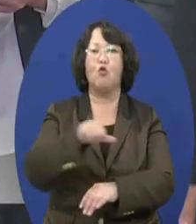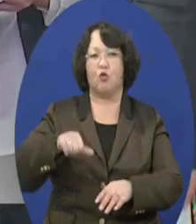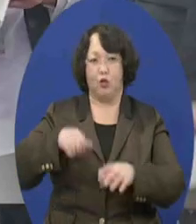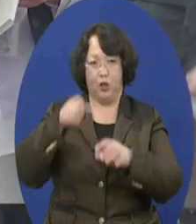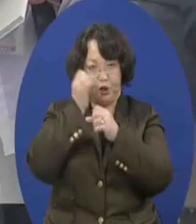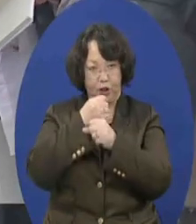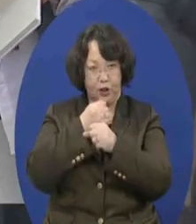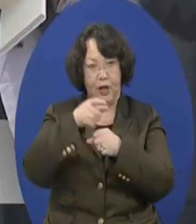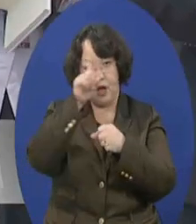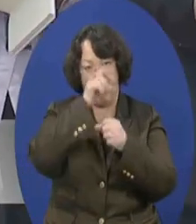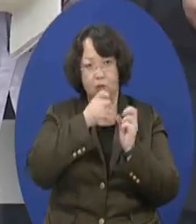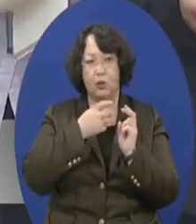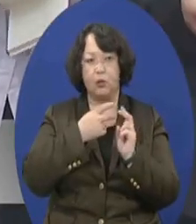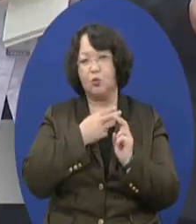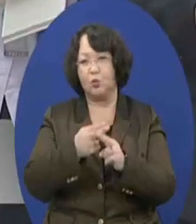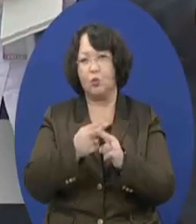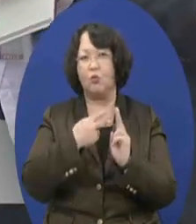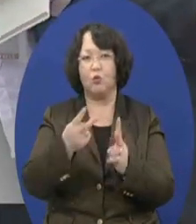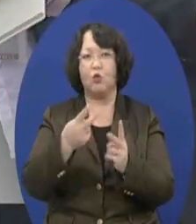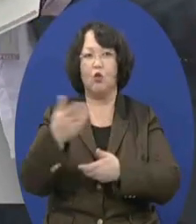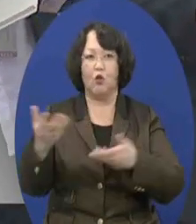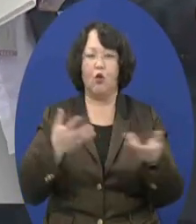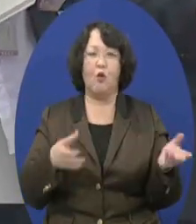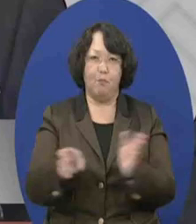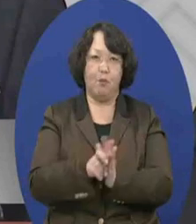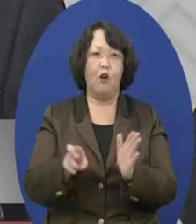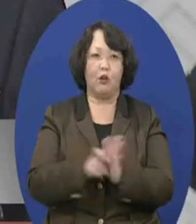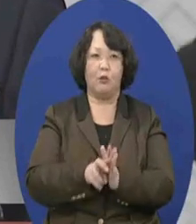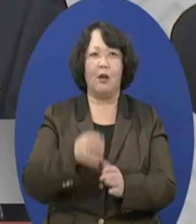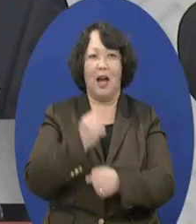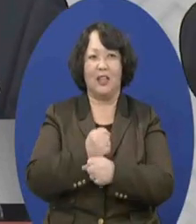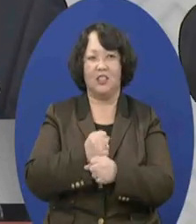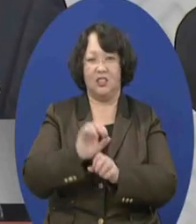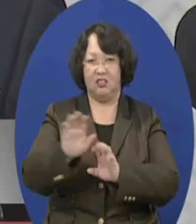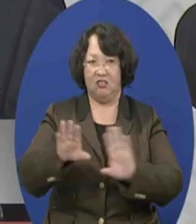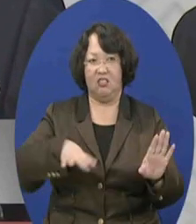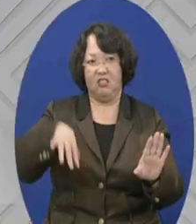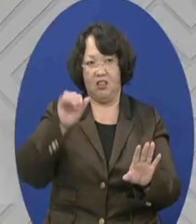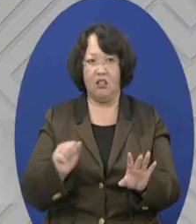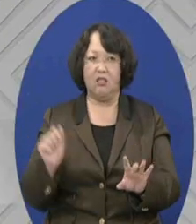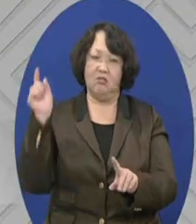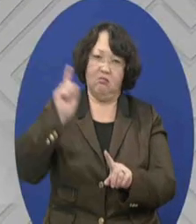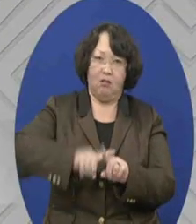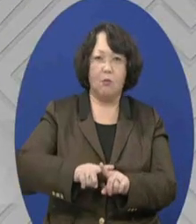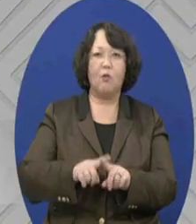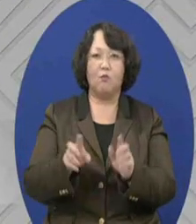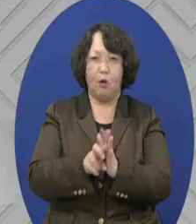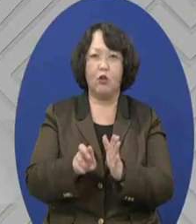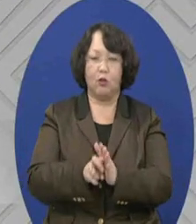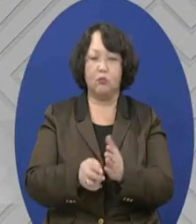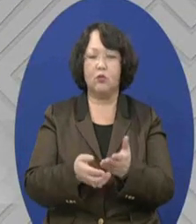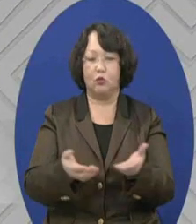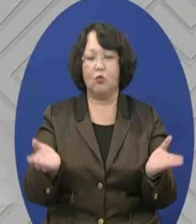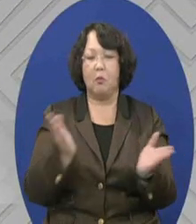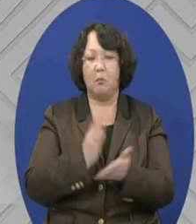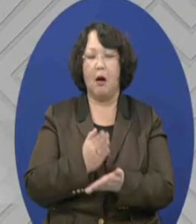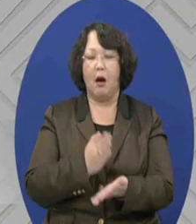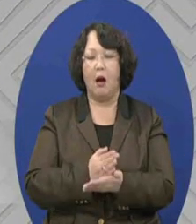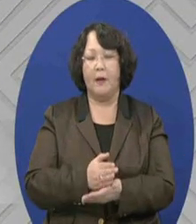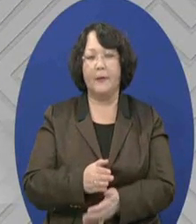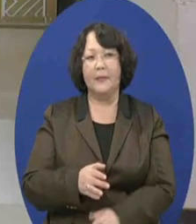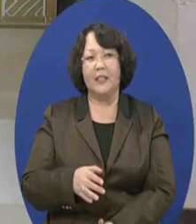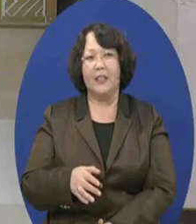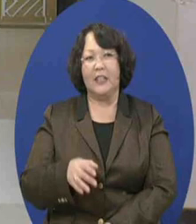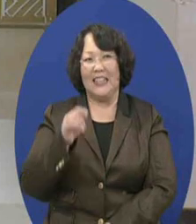бүрэн явуулах боломжтой болж байгаа. Нөгөө талаар бас ажилчтайгаа цалингаа нэмэгдүүлэх бүрэн боломжтой болж байгаа. Улсын хурал эрүүл мэндийн